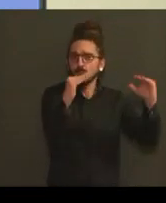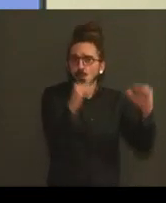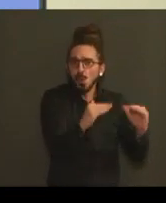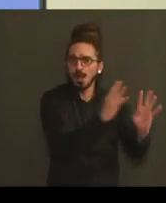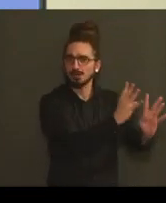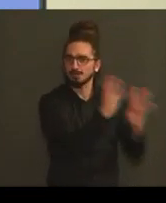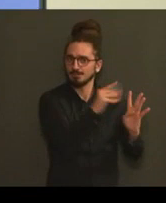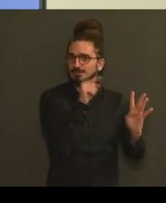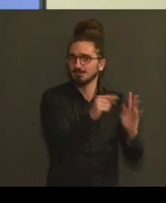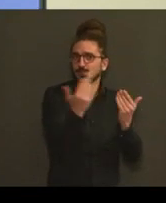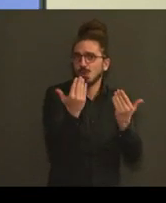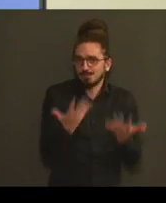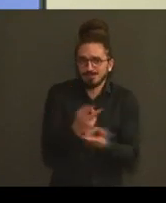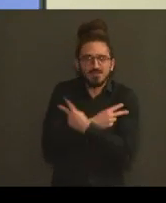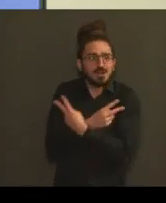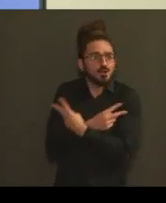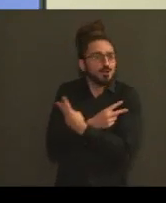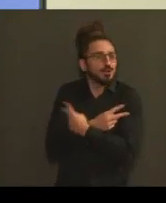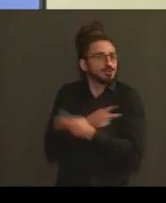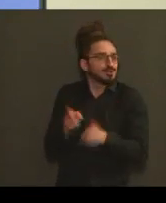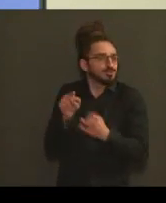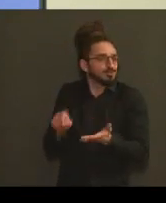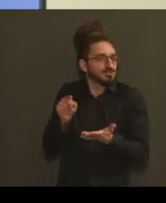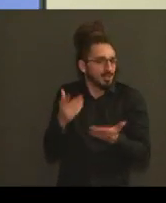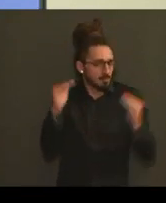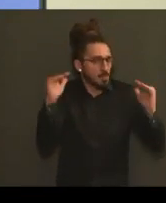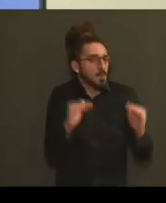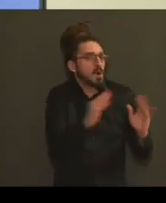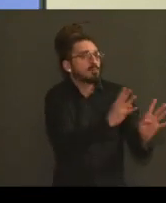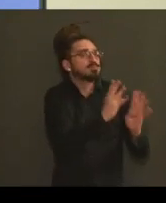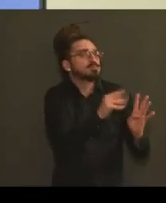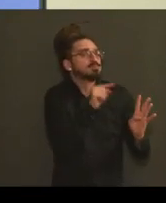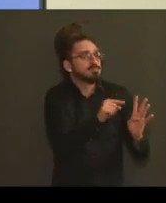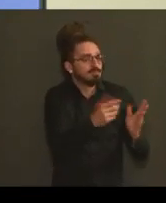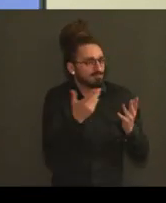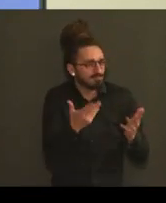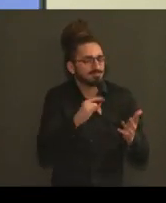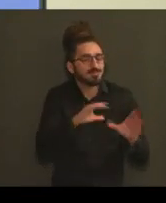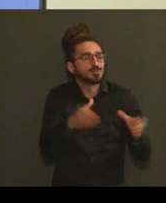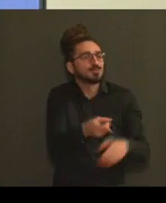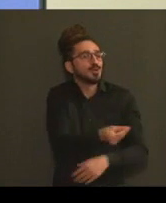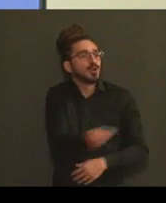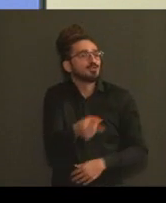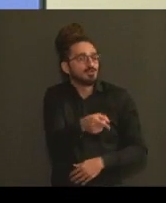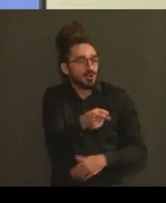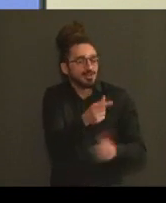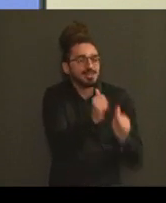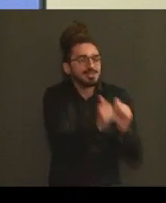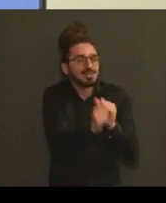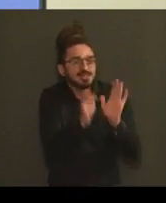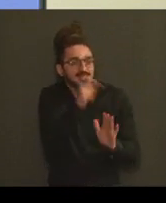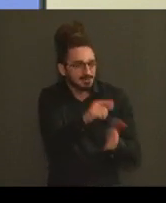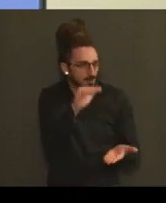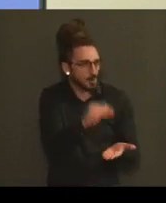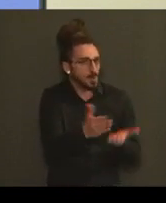cette diminution du nombre de tests, surtout chez les enfants, peut jouer un rôle dans les chiffres que nous constatons. Mais il faut